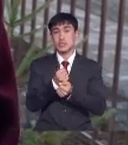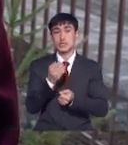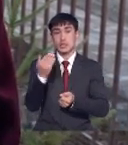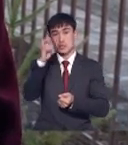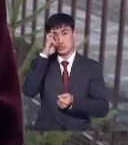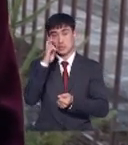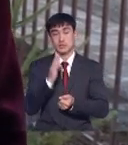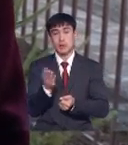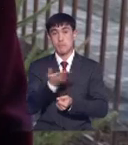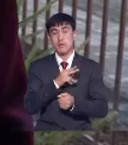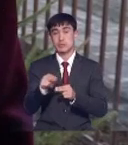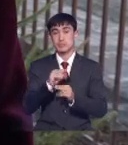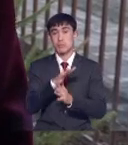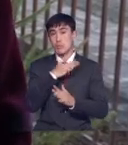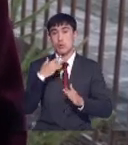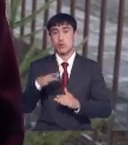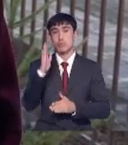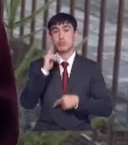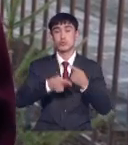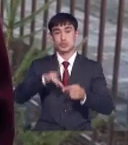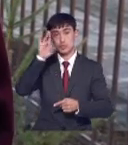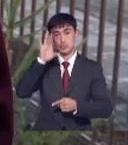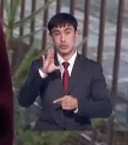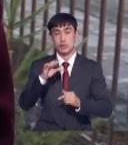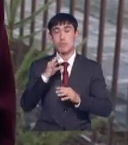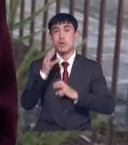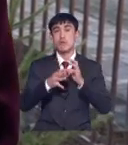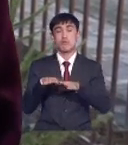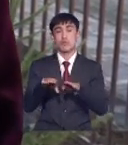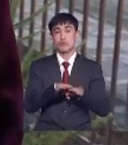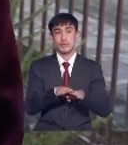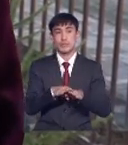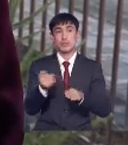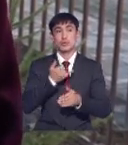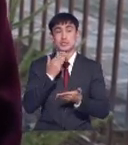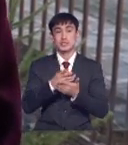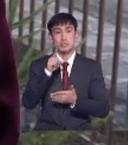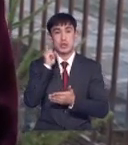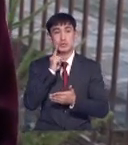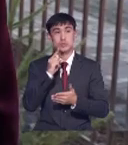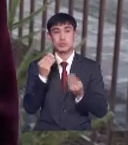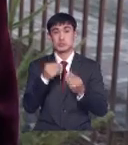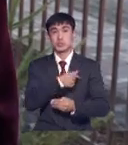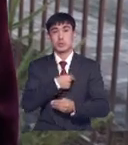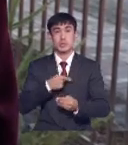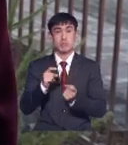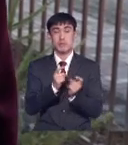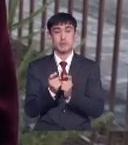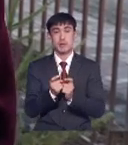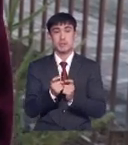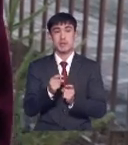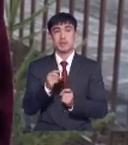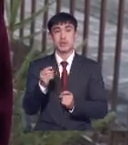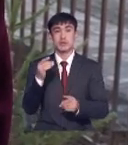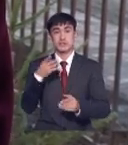стороны государства мы воспитаем еще немало будущих чемпионов мирового уровня. У нас есть молодой замечательный тренер по вольной борьбе Едиль,